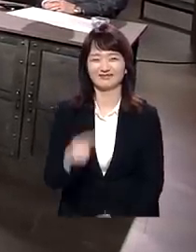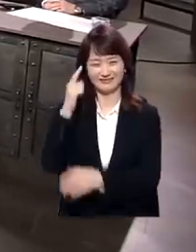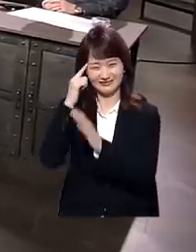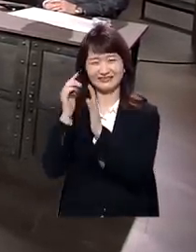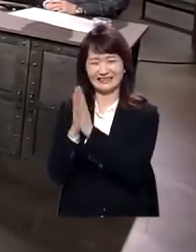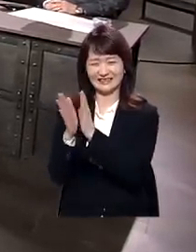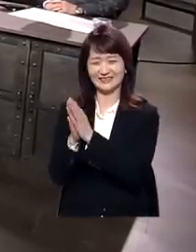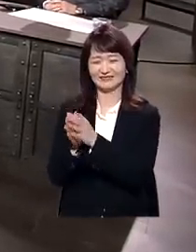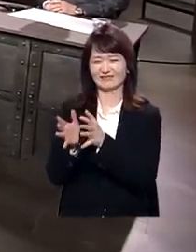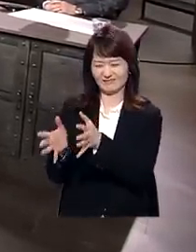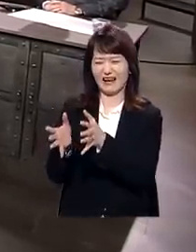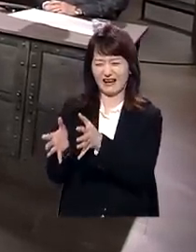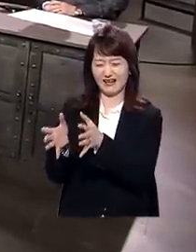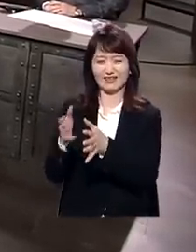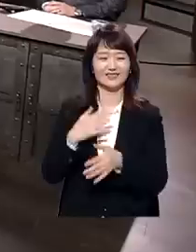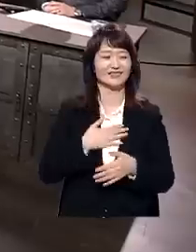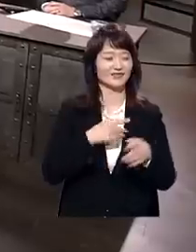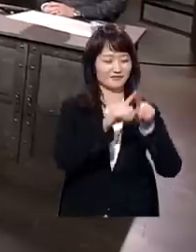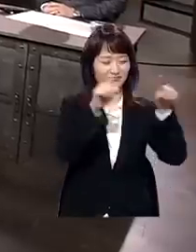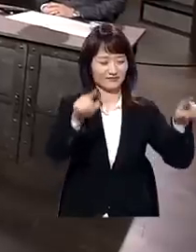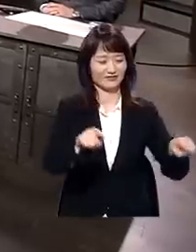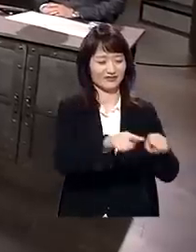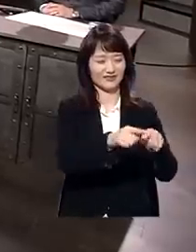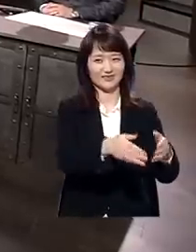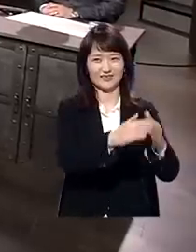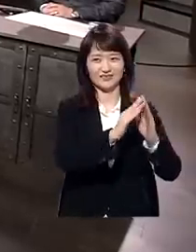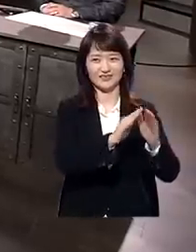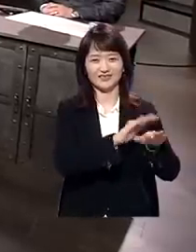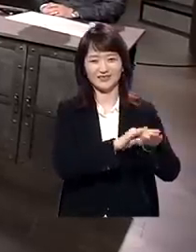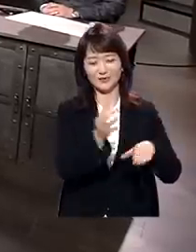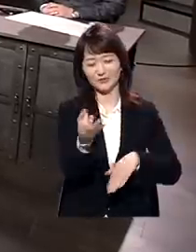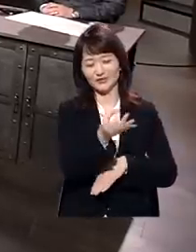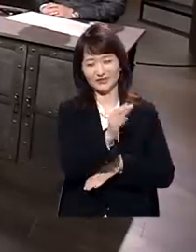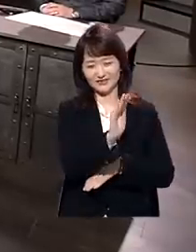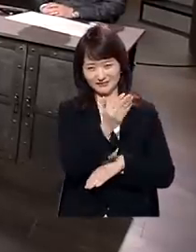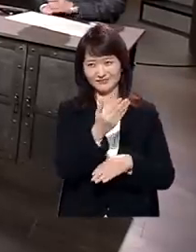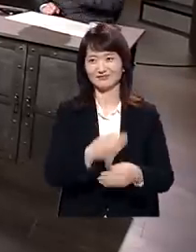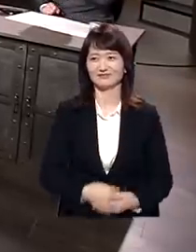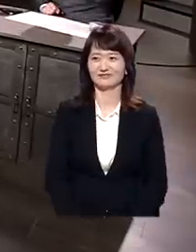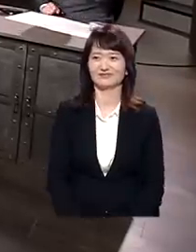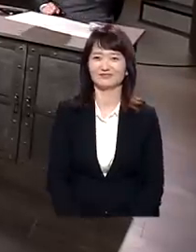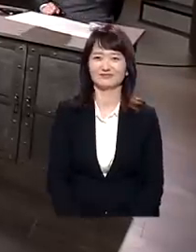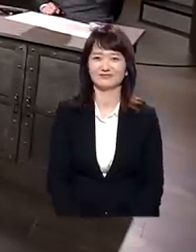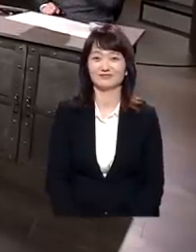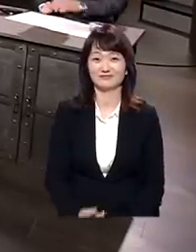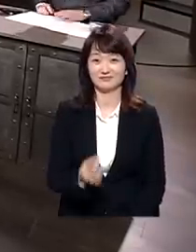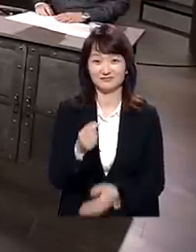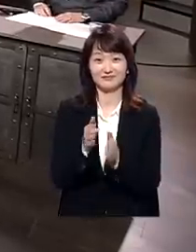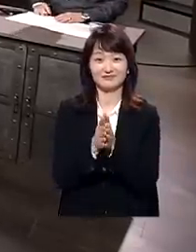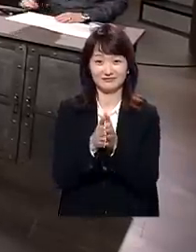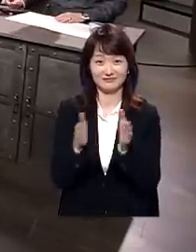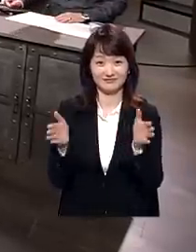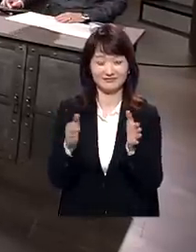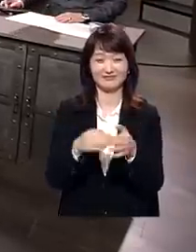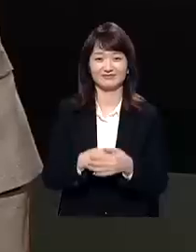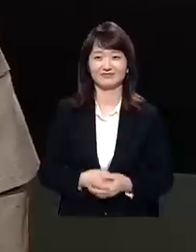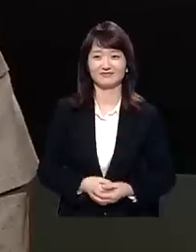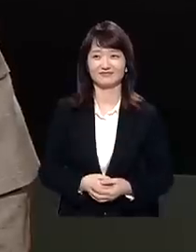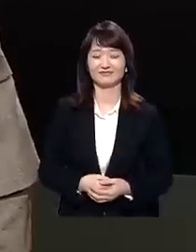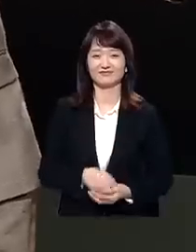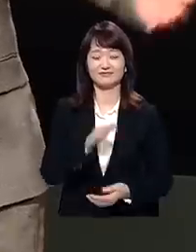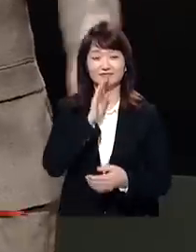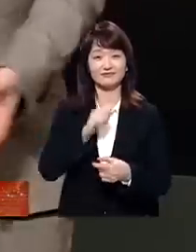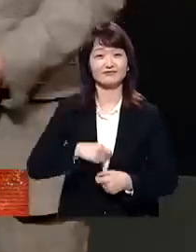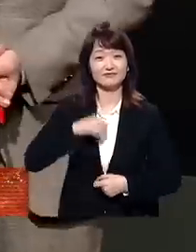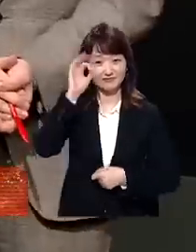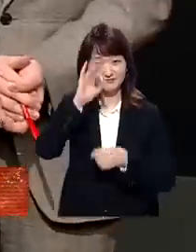좀 설치 좀 할게요. 아, 이거 잘 나와야 돼요, 이거. 알겠습니다. 자, 빨리 시작할게요. 예. 자,